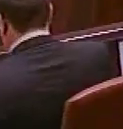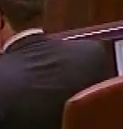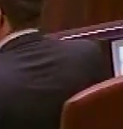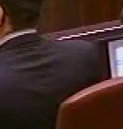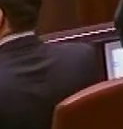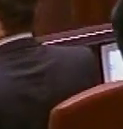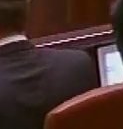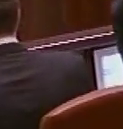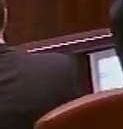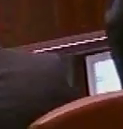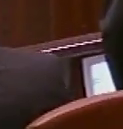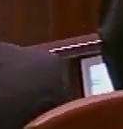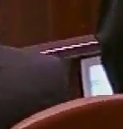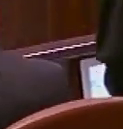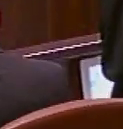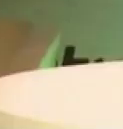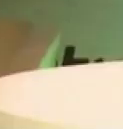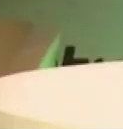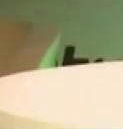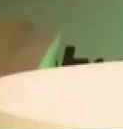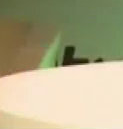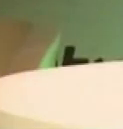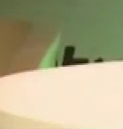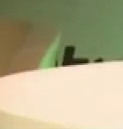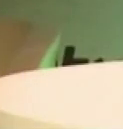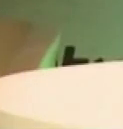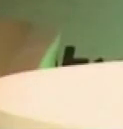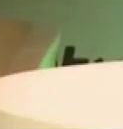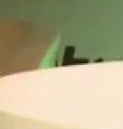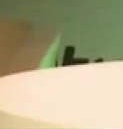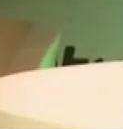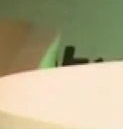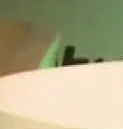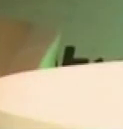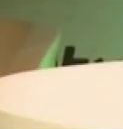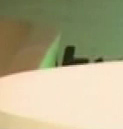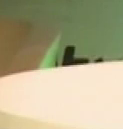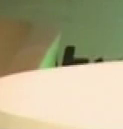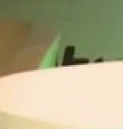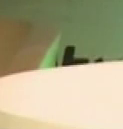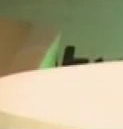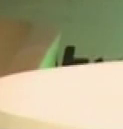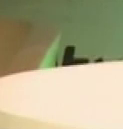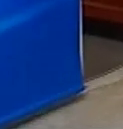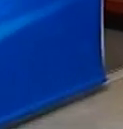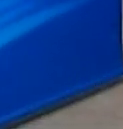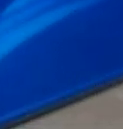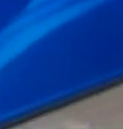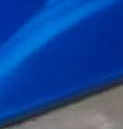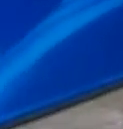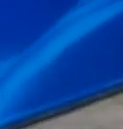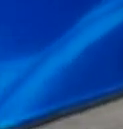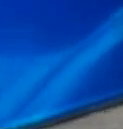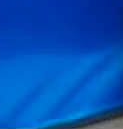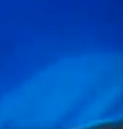בתקופת בחירות. זאת למרות שאתמול דיווחנו כאן על התנגדותה של שרת המשפטים איילת שקד לחוק. לדבריה, החוק שמקדם